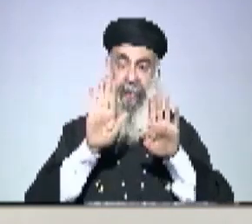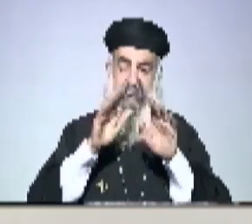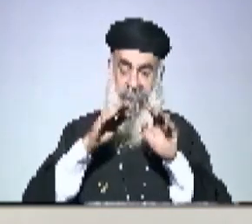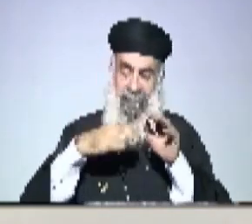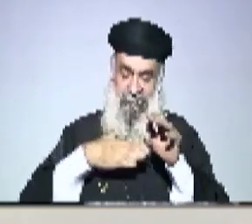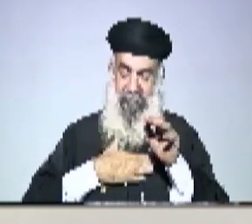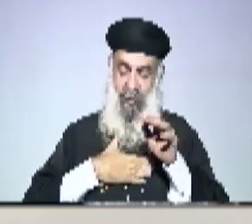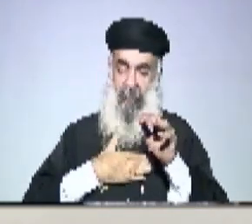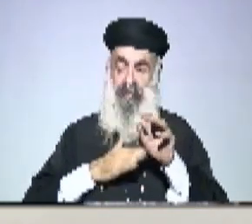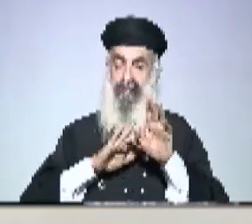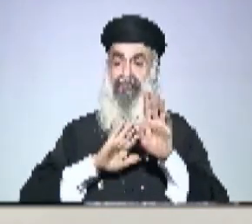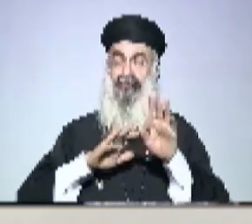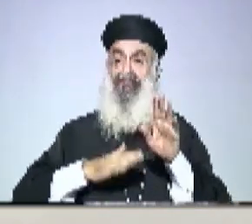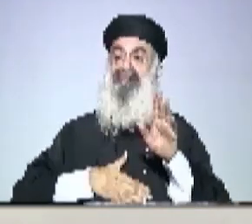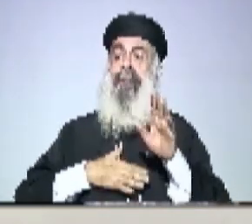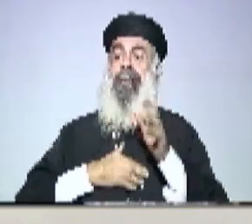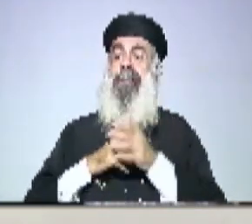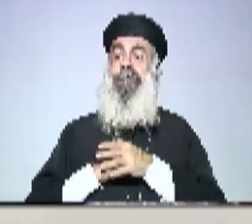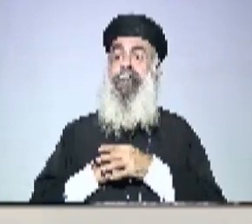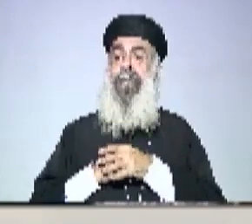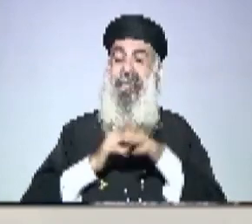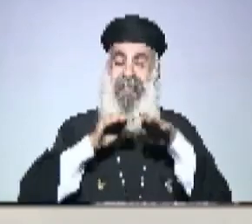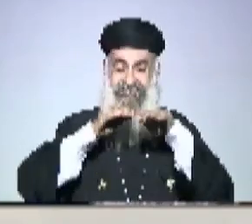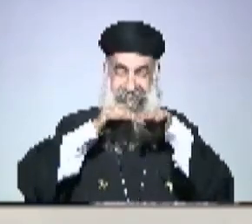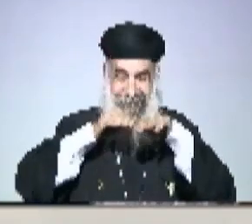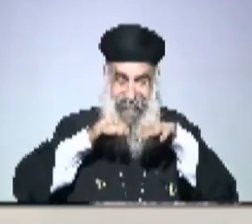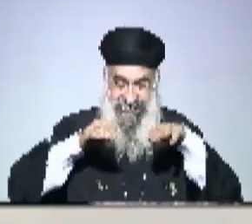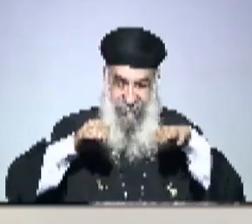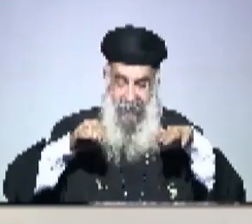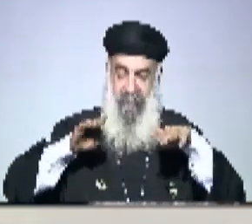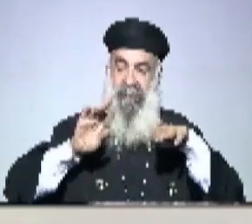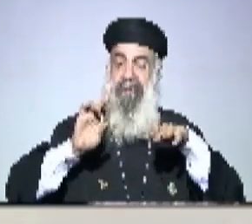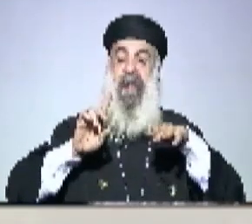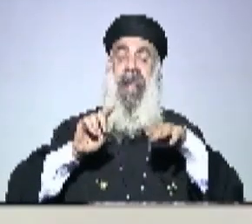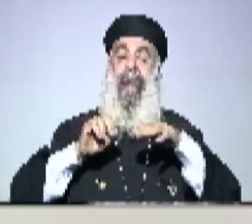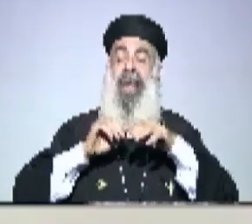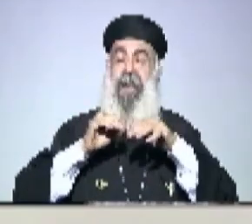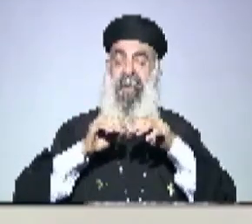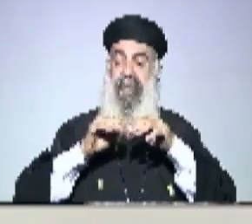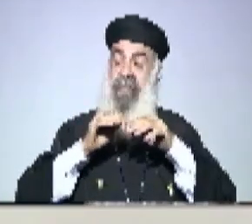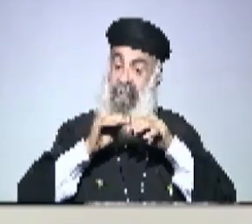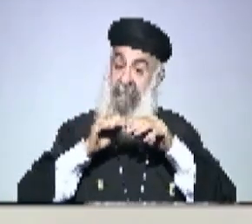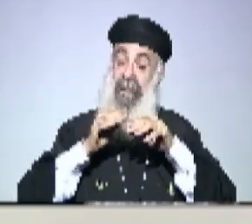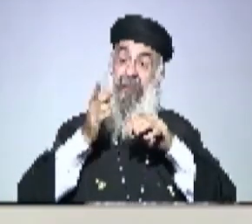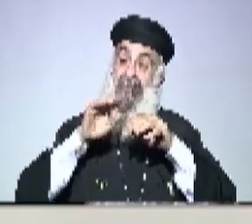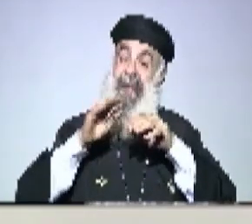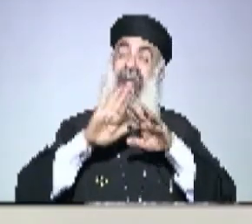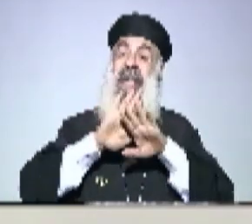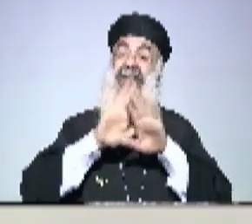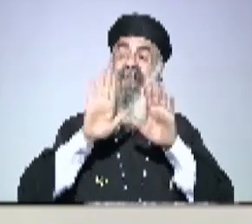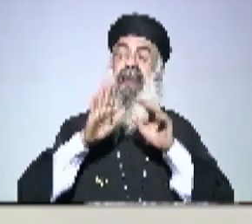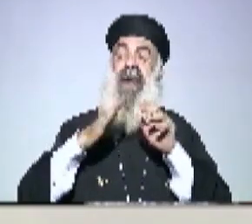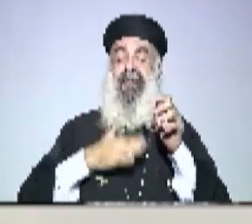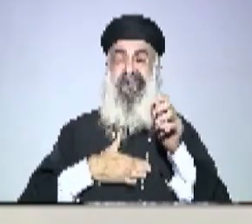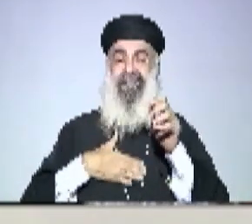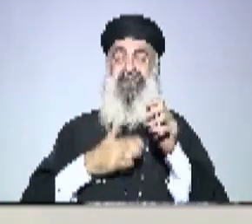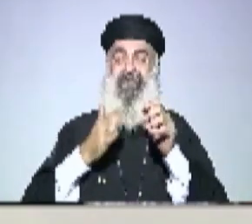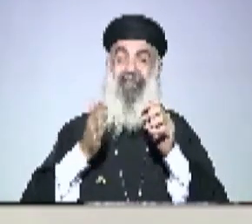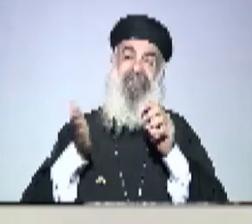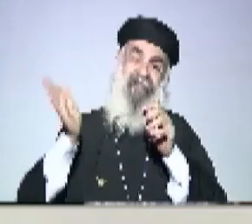الكفايه هو الكفاف معناها الحد الادنى من الاحتياجات والكفايه معناها